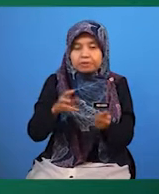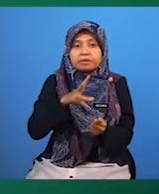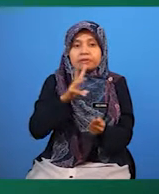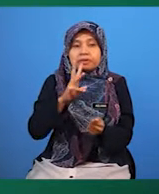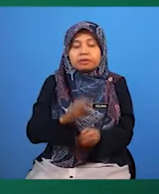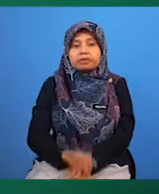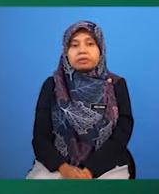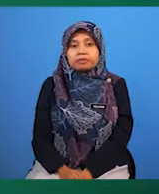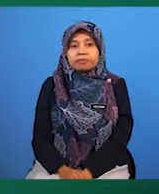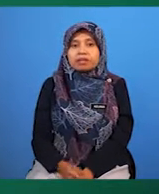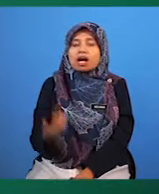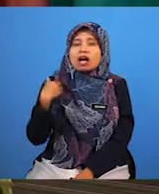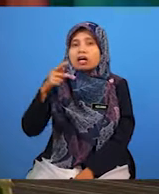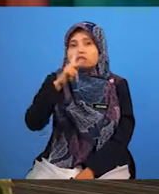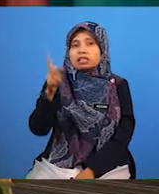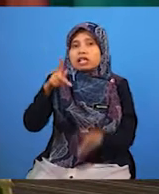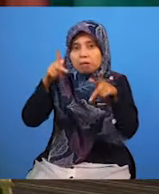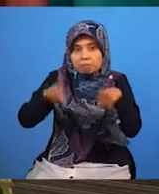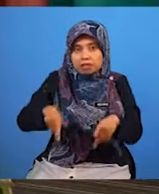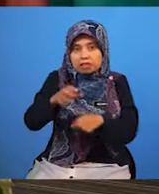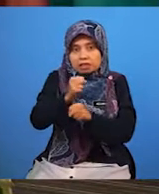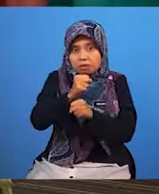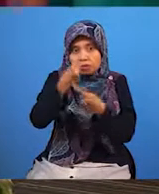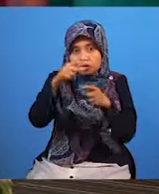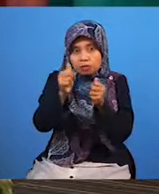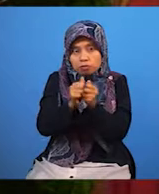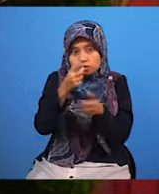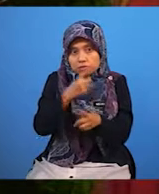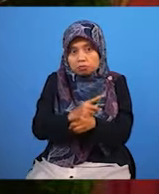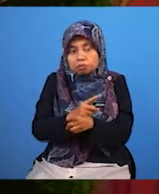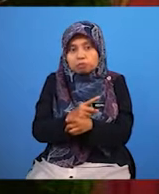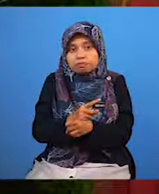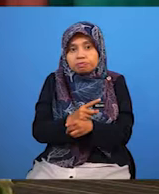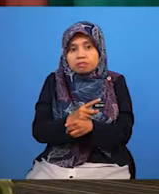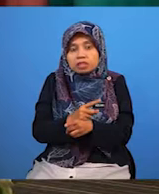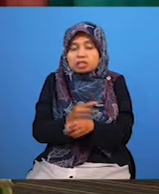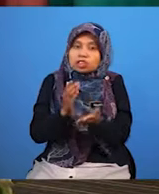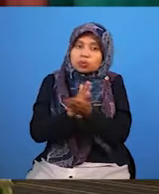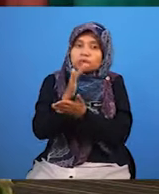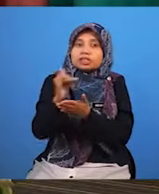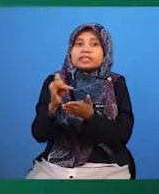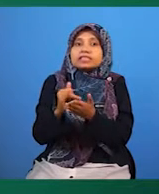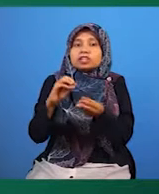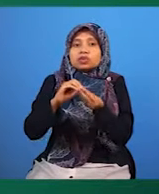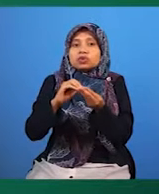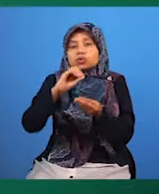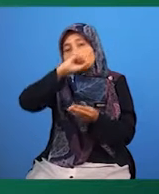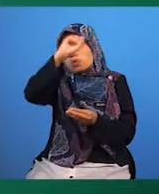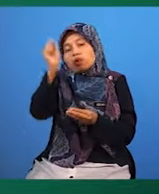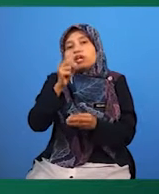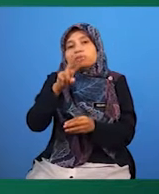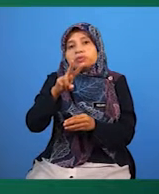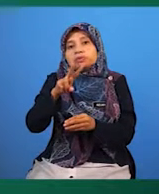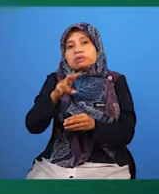air. Adakah para pelajar dapat menjawab dengan betul? Bagus. Seterusnya, soalan yang kedua